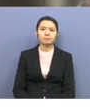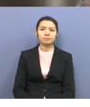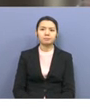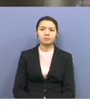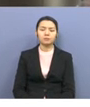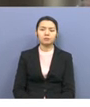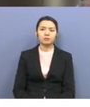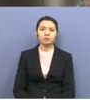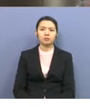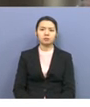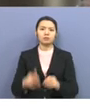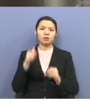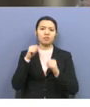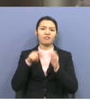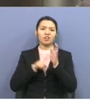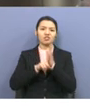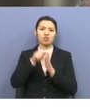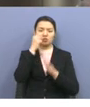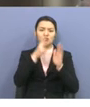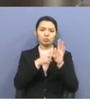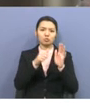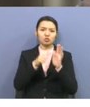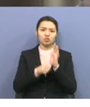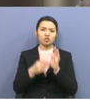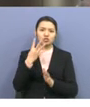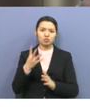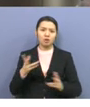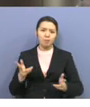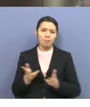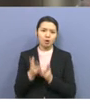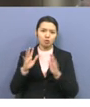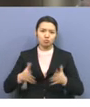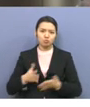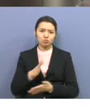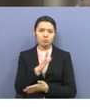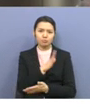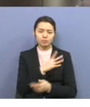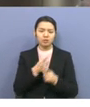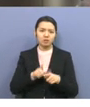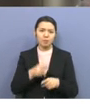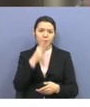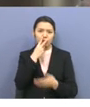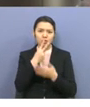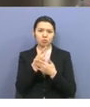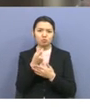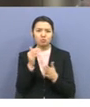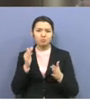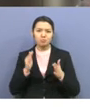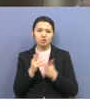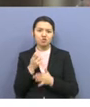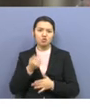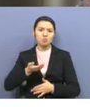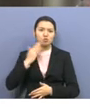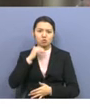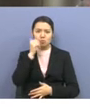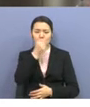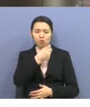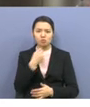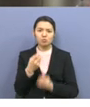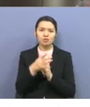пожаров. Өңірде жыл басынан бері 868 өрт дерегі тіркелген. Өткен жылы бұл көрсеткіш анағұрлым төмен болатын. Тілсіз жау